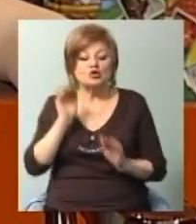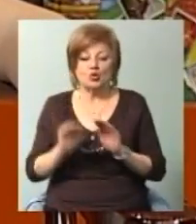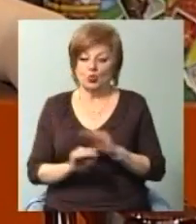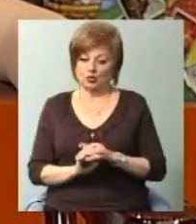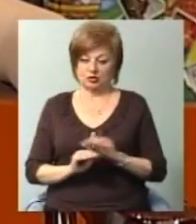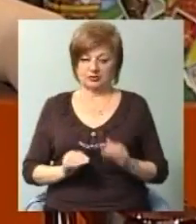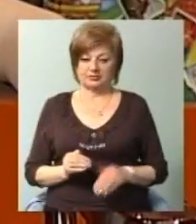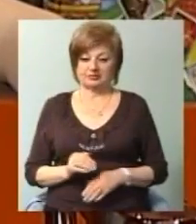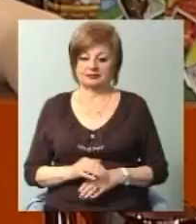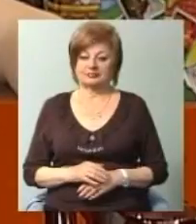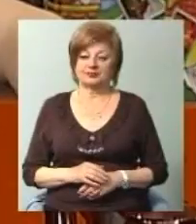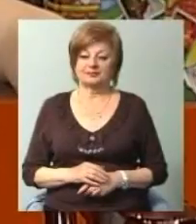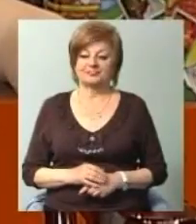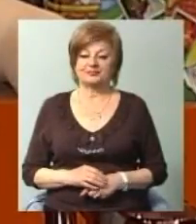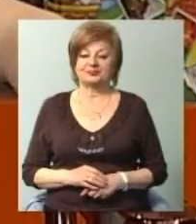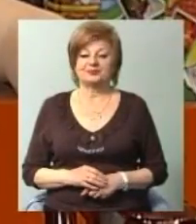слухняний.